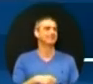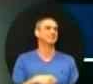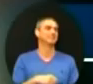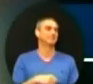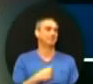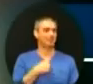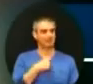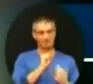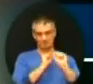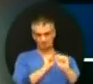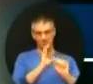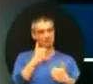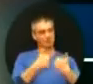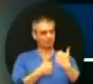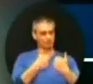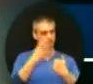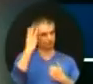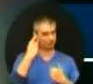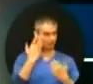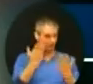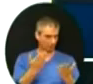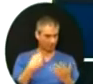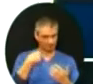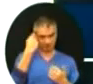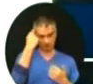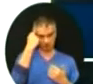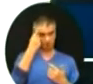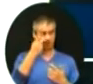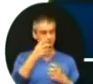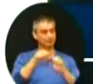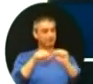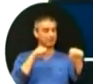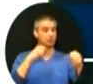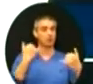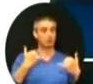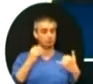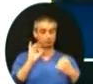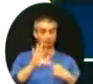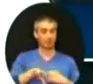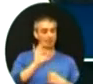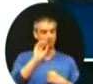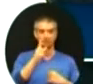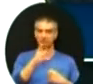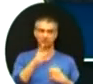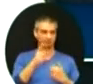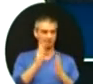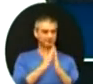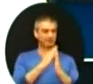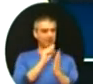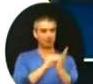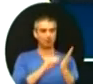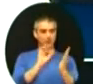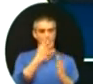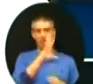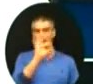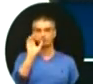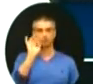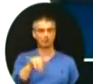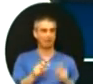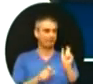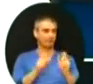עושה. אני בעד מאוד ההתמודדות של שלי יחימוביץ', ואני חושב שההסתדרות היום בשביל להיבחר, מדובר על ספר בוחרים של 500,000.